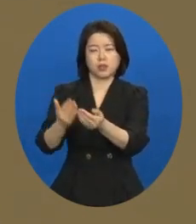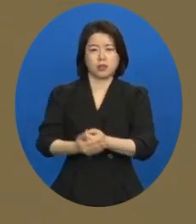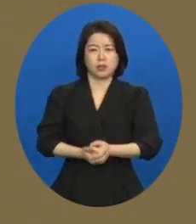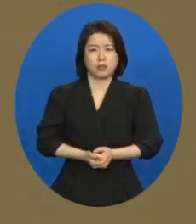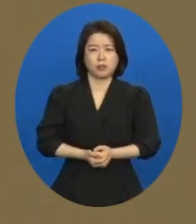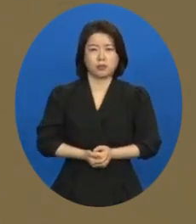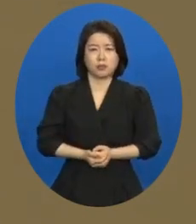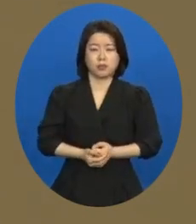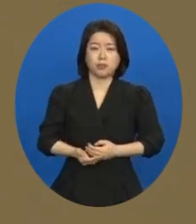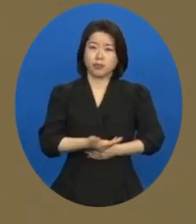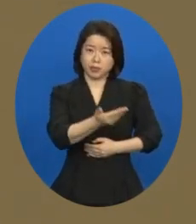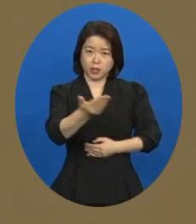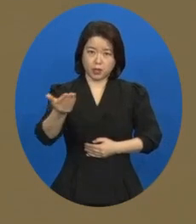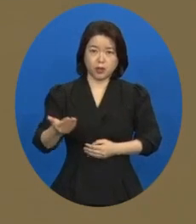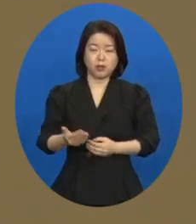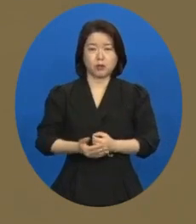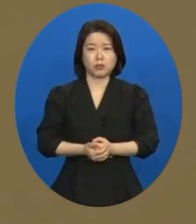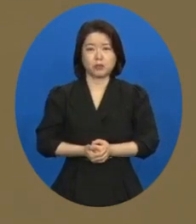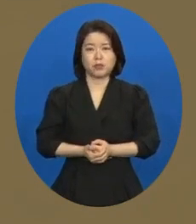여러분,